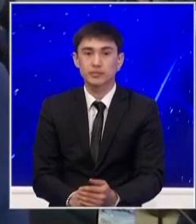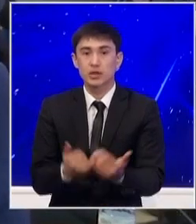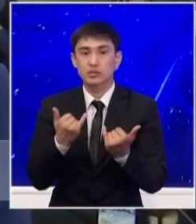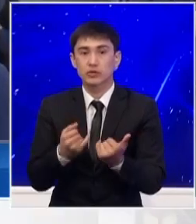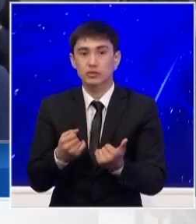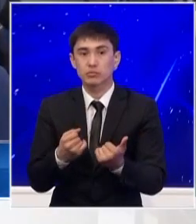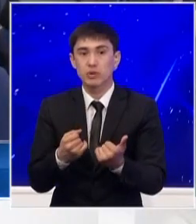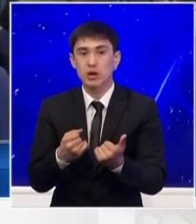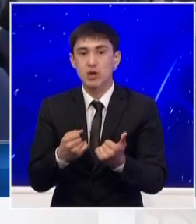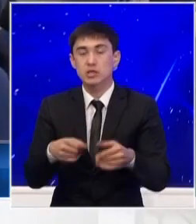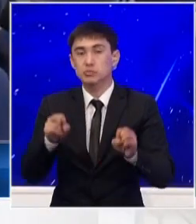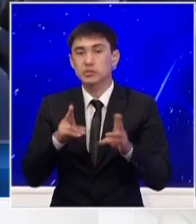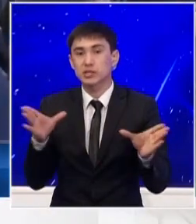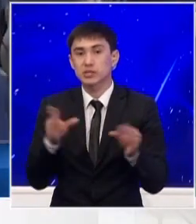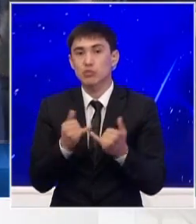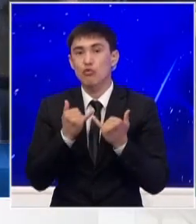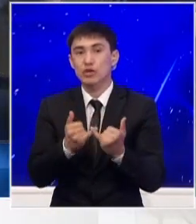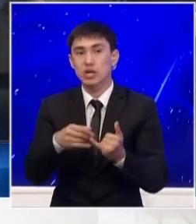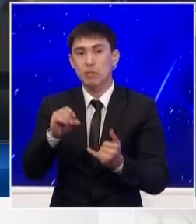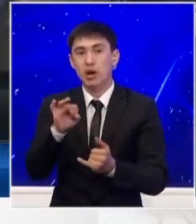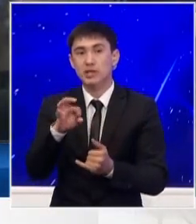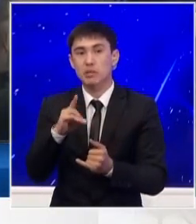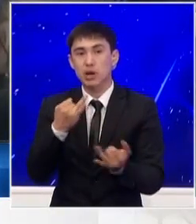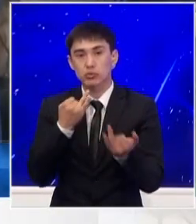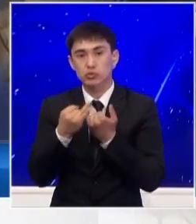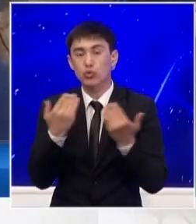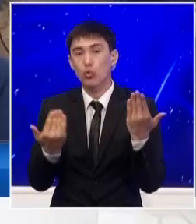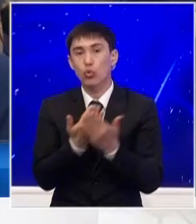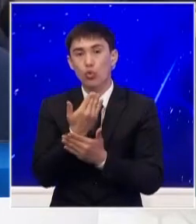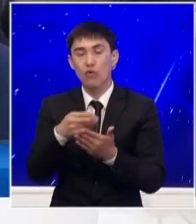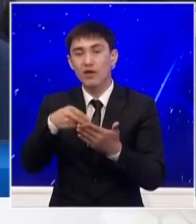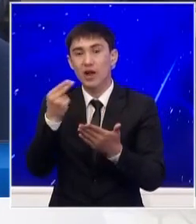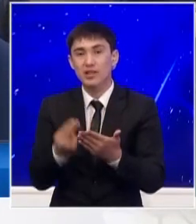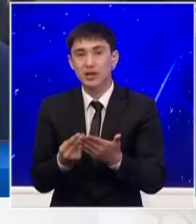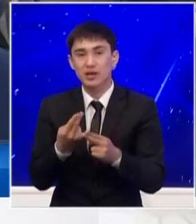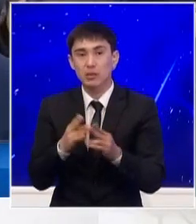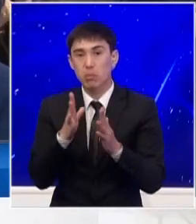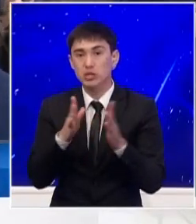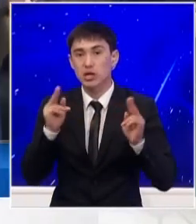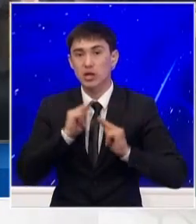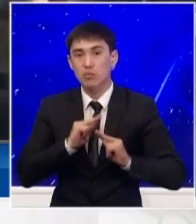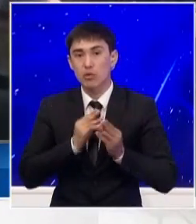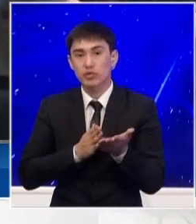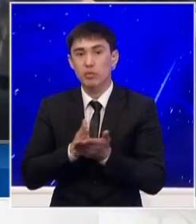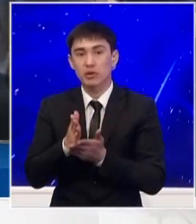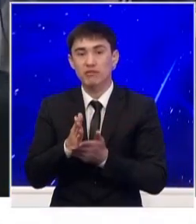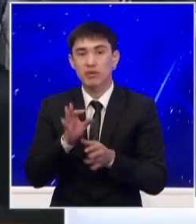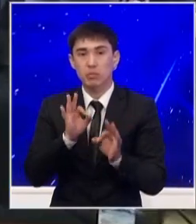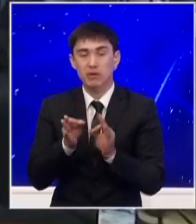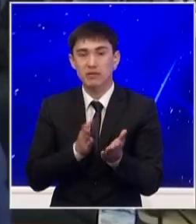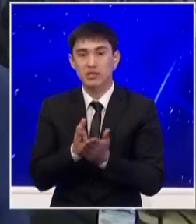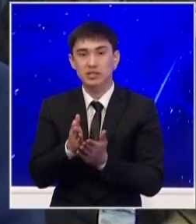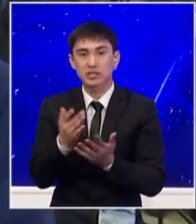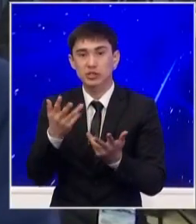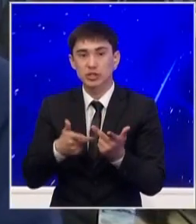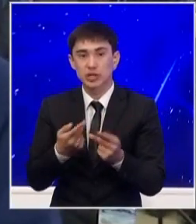Сегодня мы в узком кругу специалистов, уважаемых академиков, обсудили новый неизменный календарь. Это большая работа, направленная на правильное